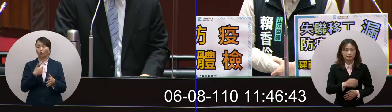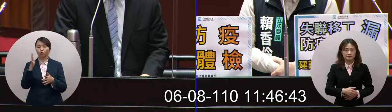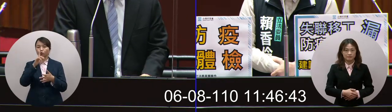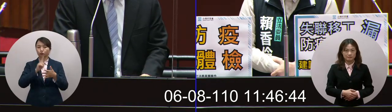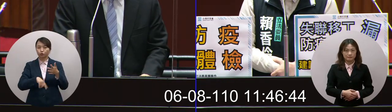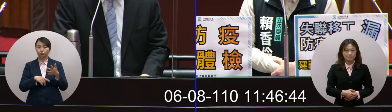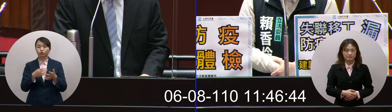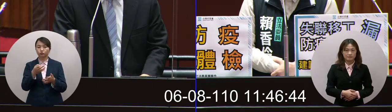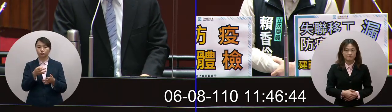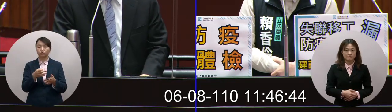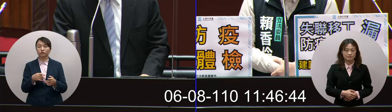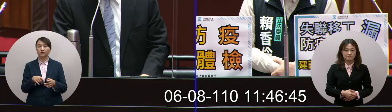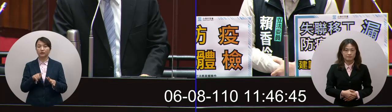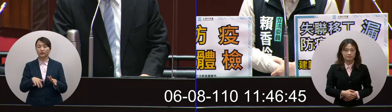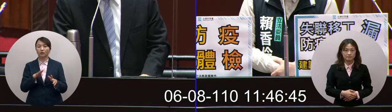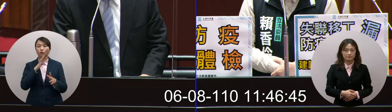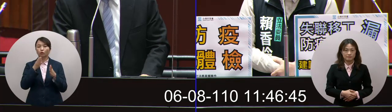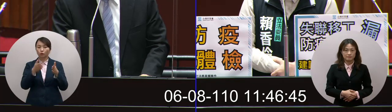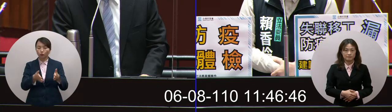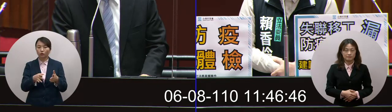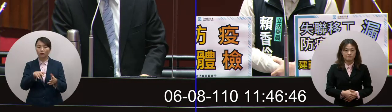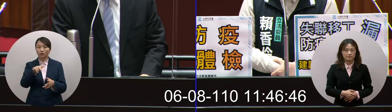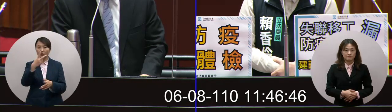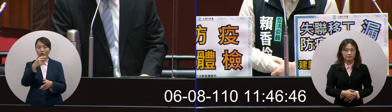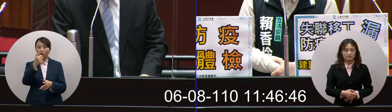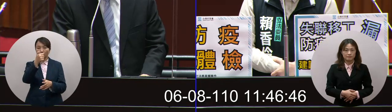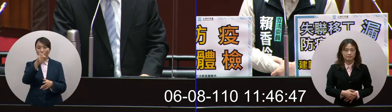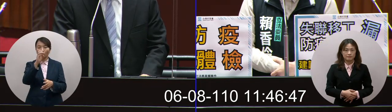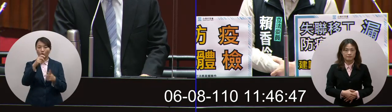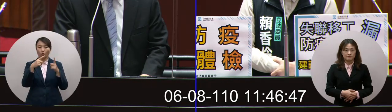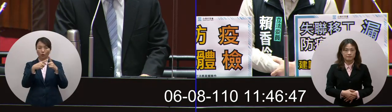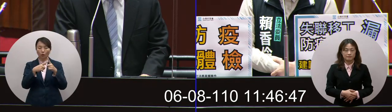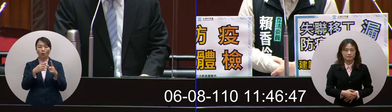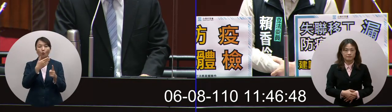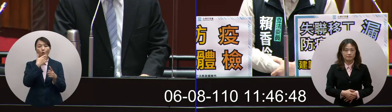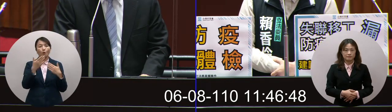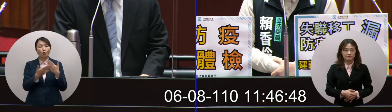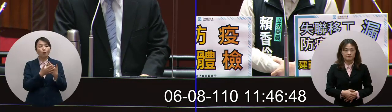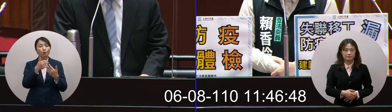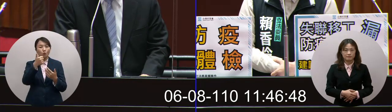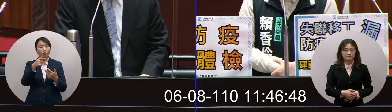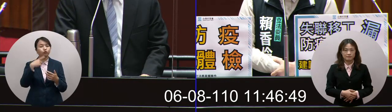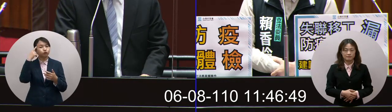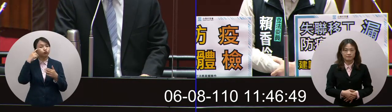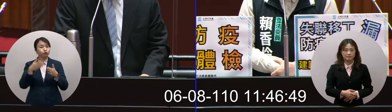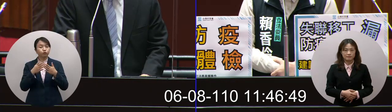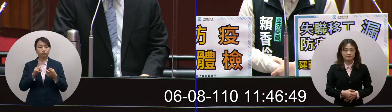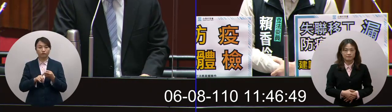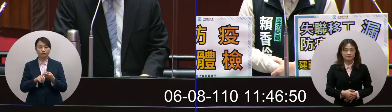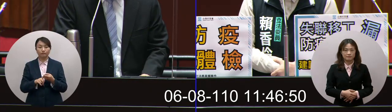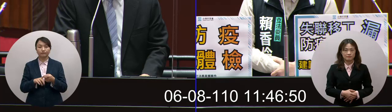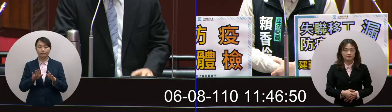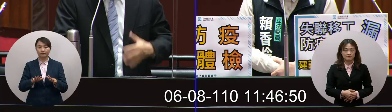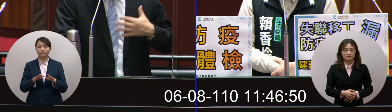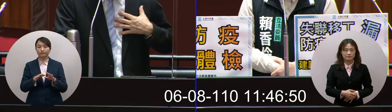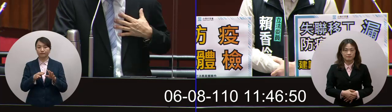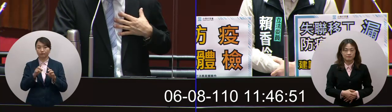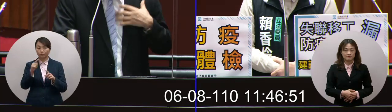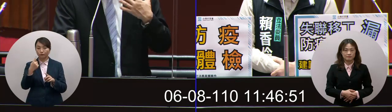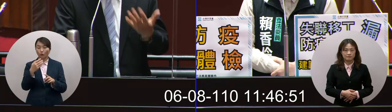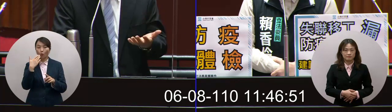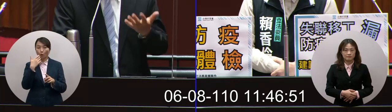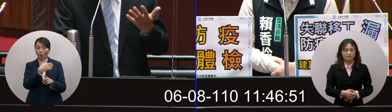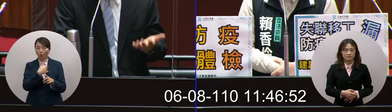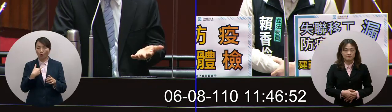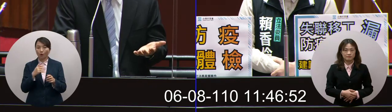简单。当然受惠了250万人，我们觉得是很必要。但因为如果